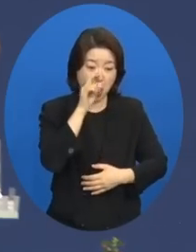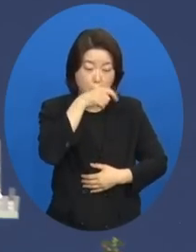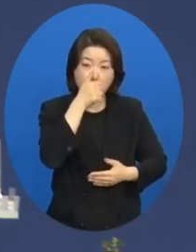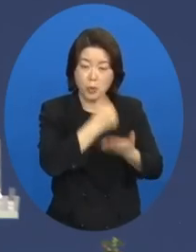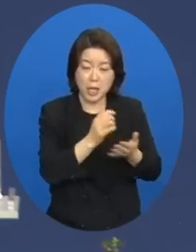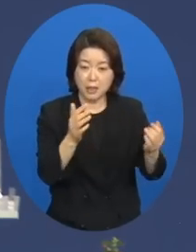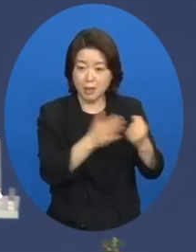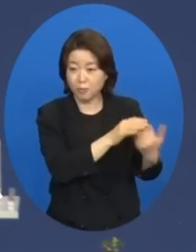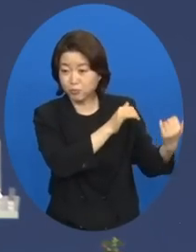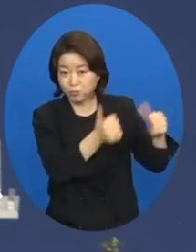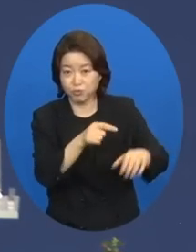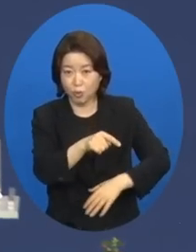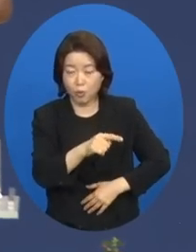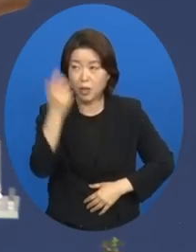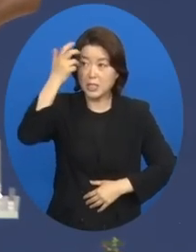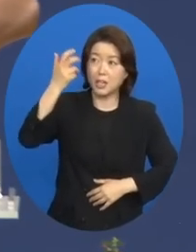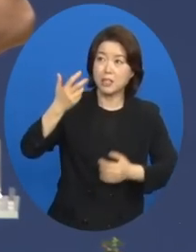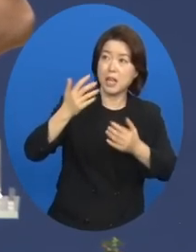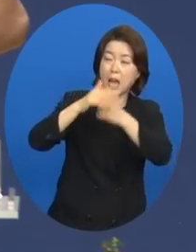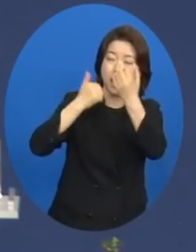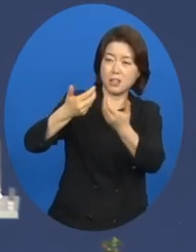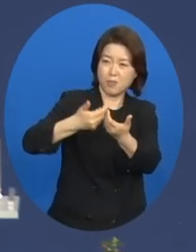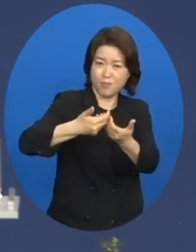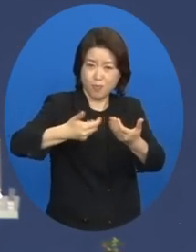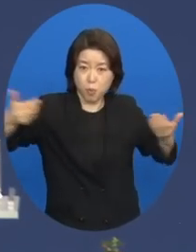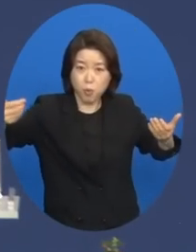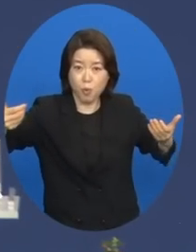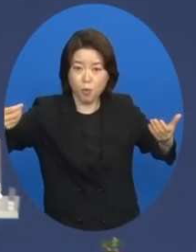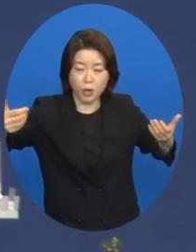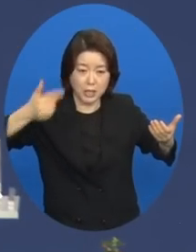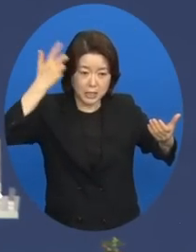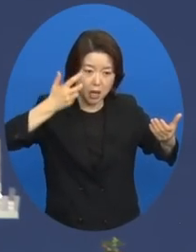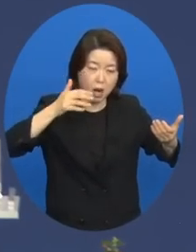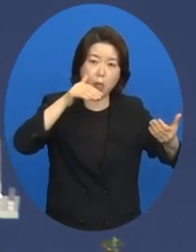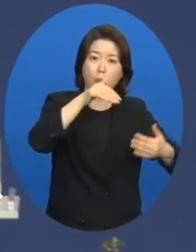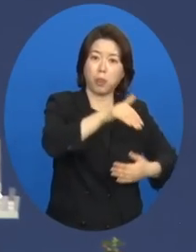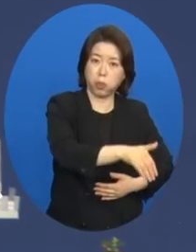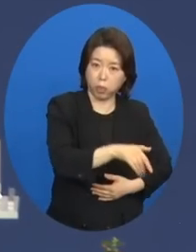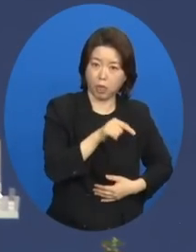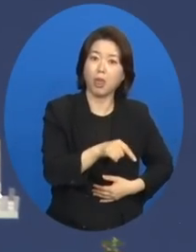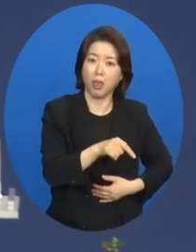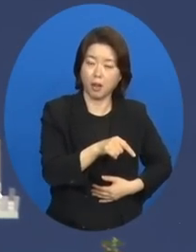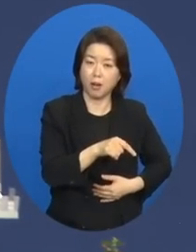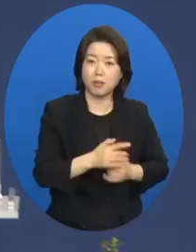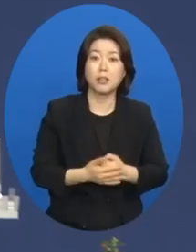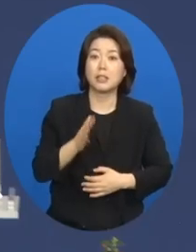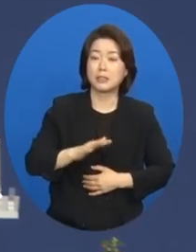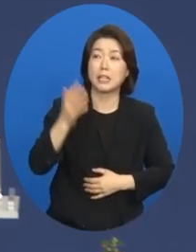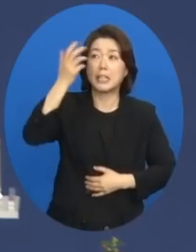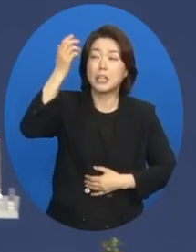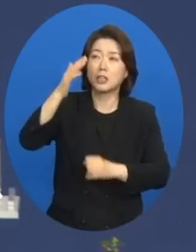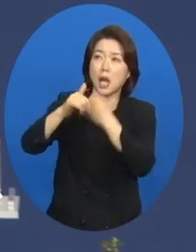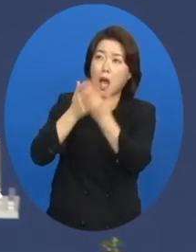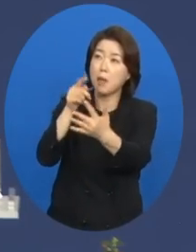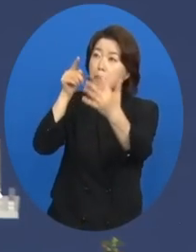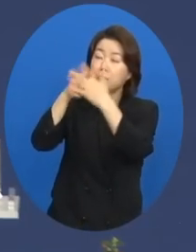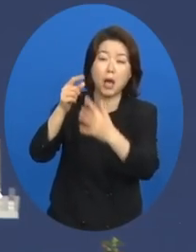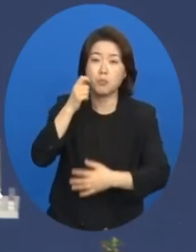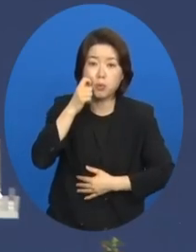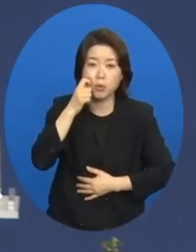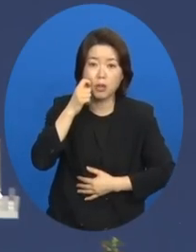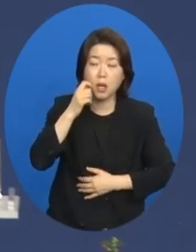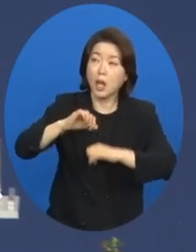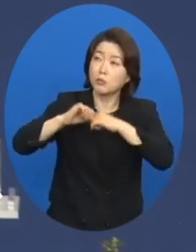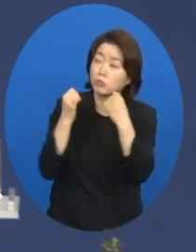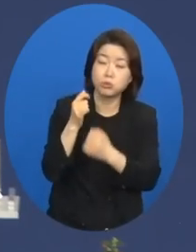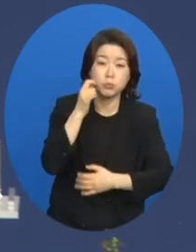죽어서 영이신 하나님과 영원히 분리되어 영의 기능이 제대로 작동을 할 수가 없어서 영이신 하나님을 알아볼 수도 없고 순종할